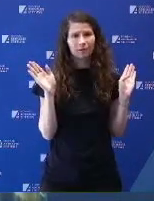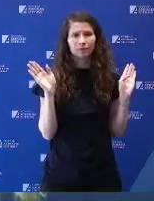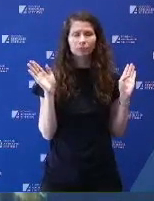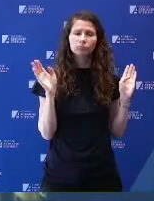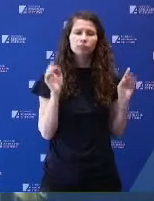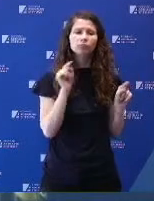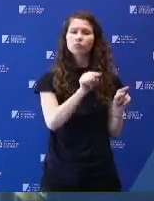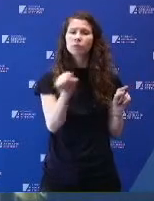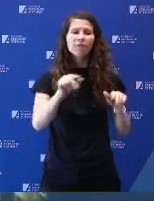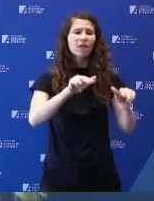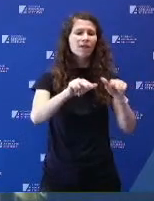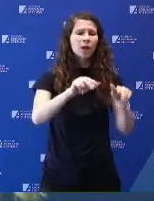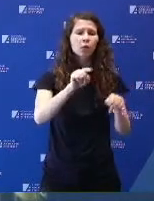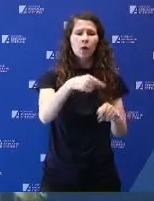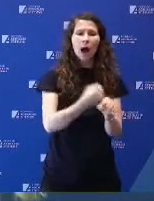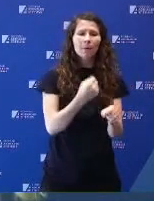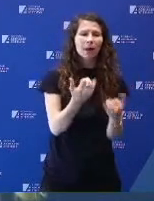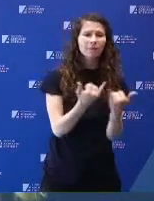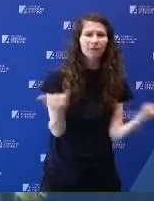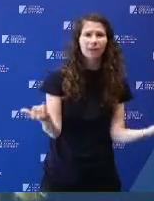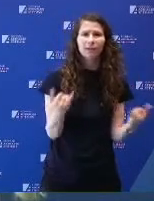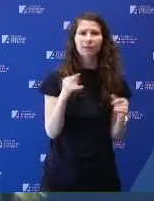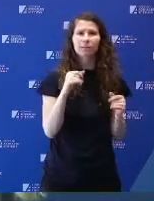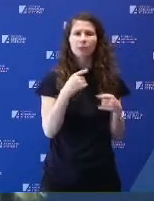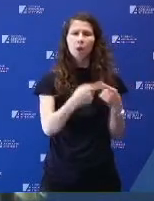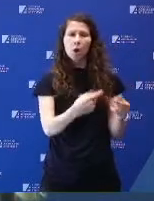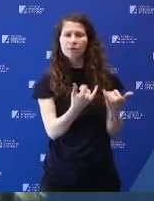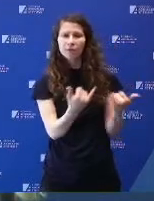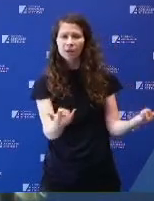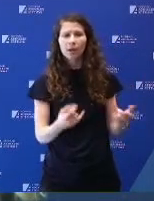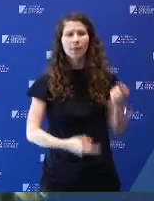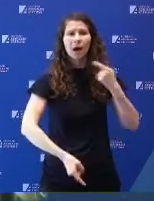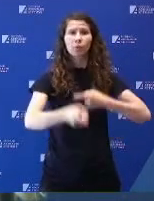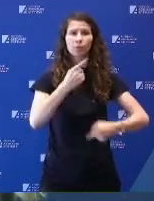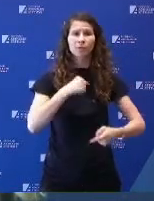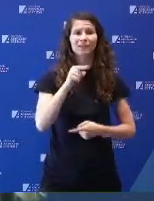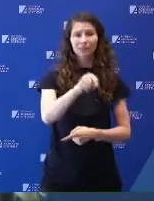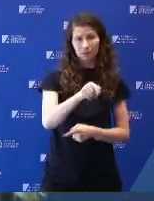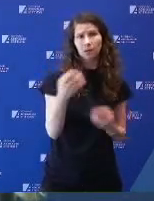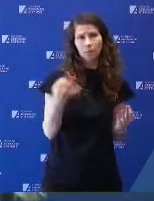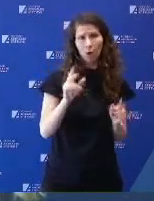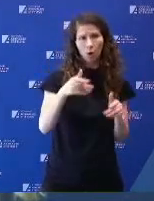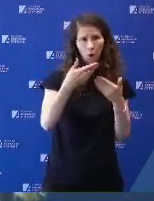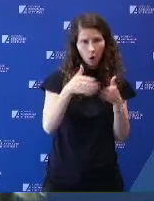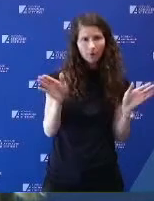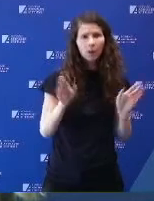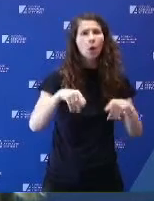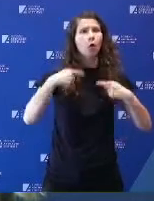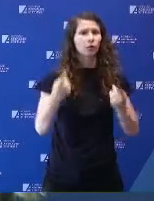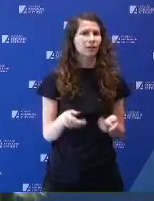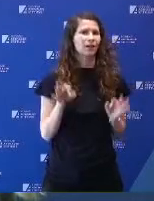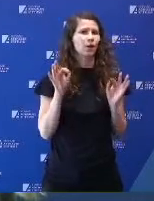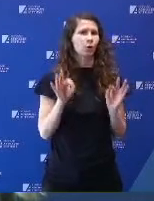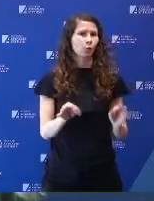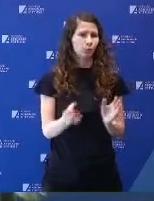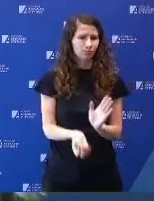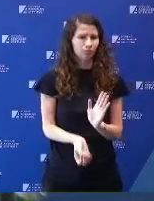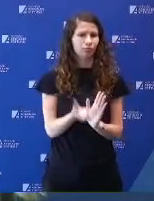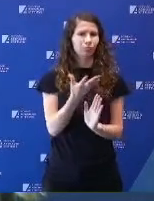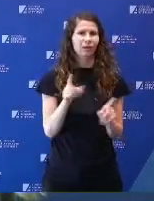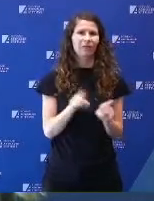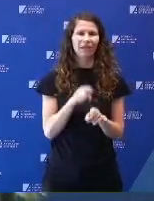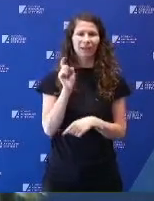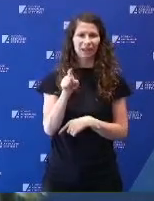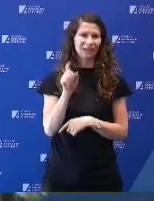in der Verwaltung, wie funktioniert es denn da. Auf der anderen Seite muss es aber auch Offenheit geben. Und dann kann daraus was Gutes entstehen, so wie der Digitalservice